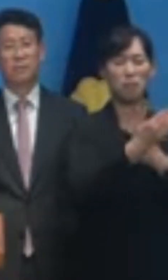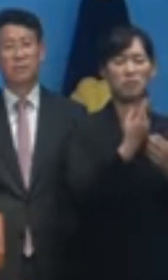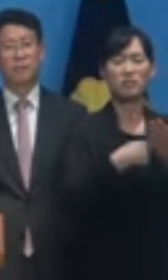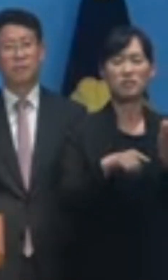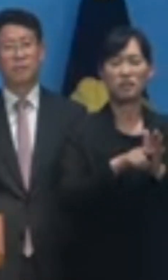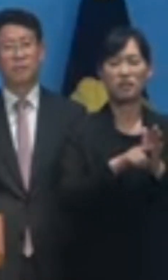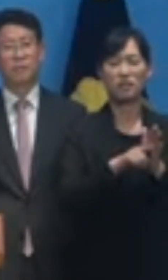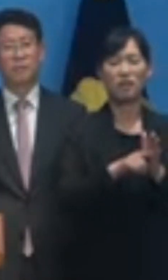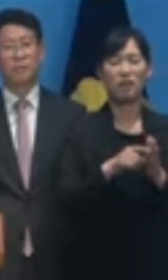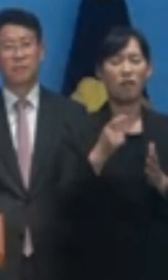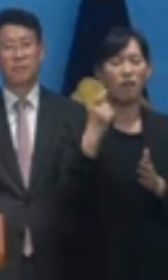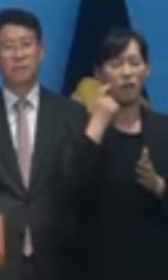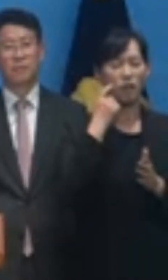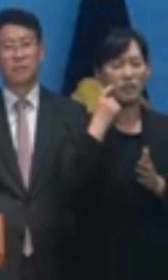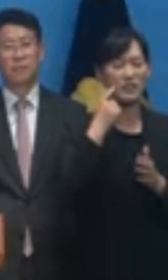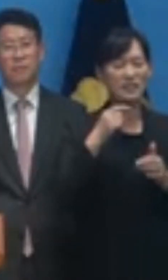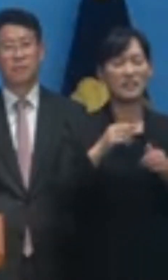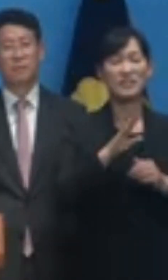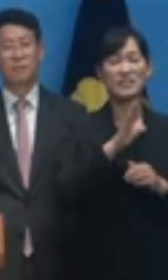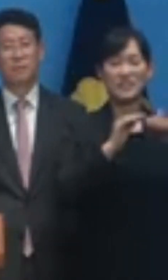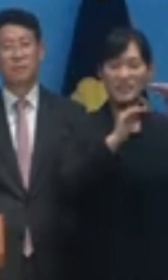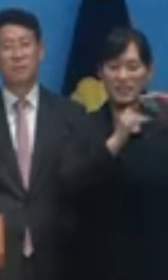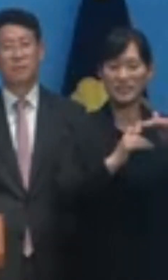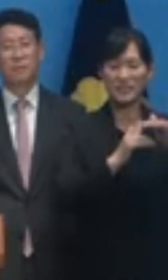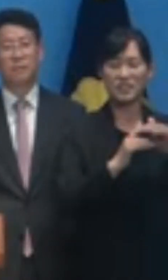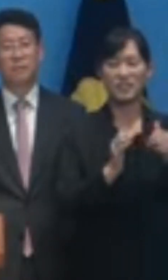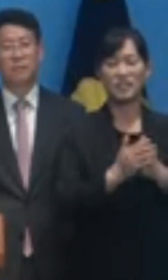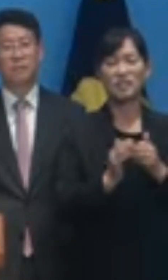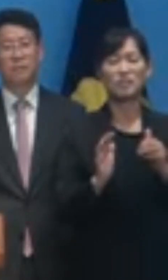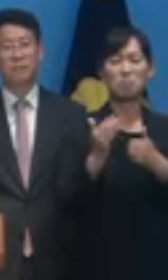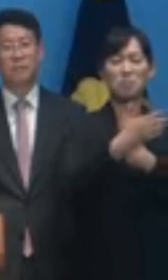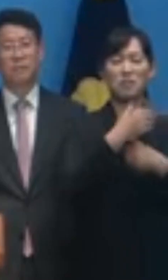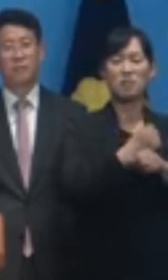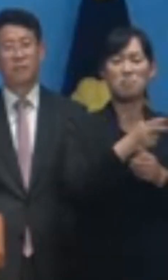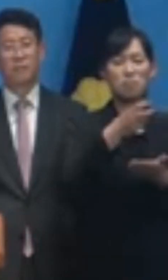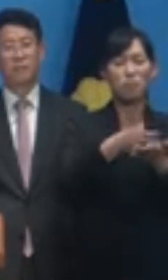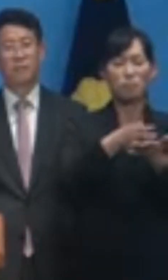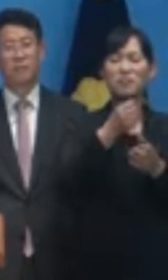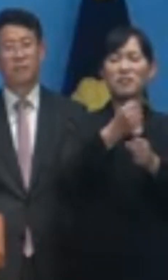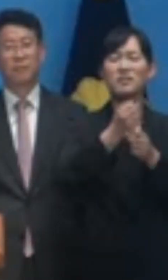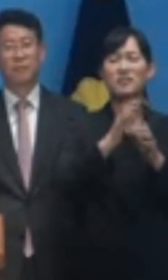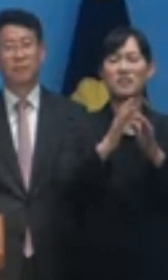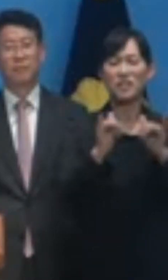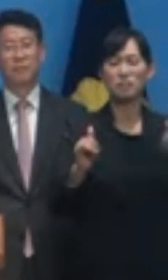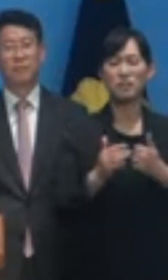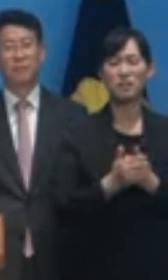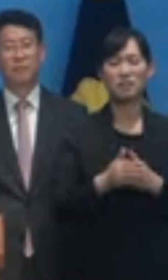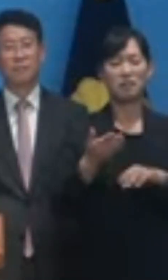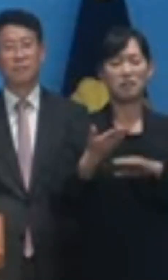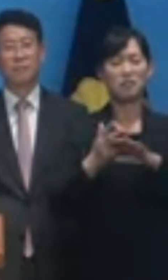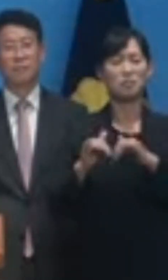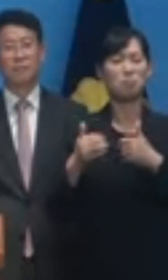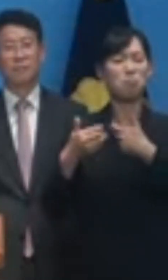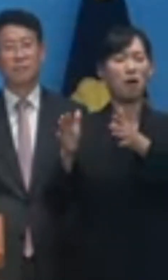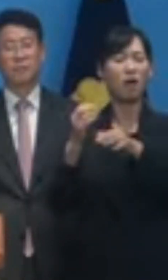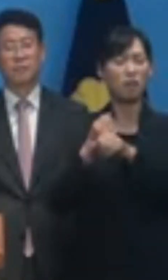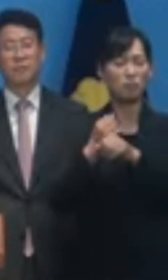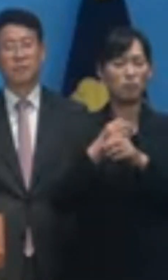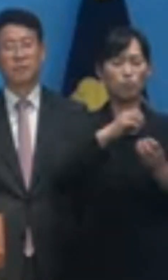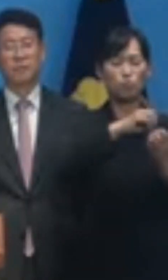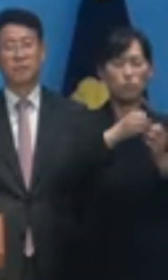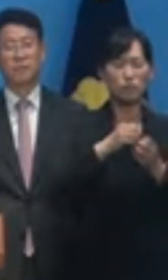허위사실 공표죄를 없애는 법안까지 내놓고서도 선거에 나서니까 상대 진영을 공격하는 수단으로